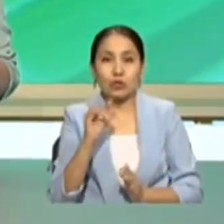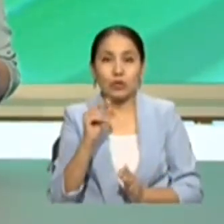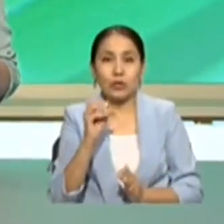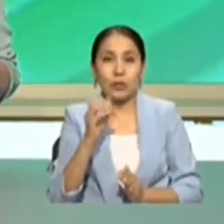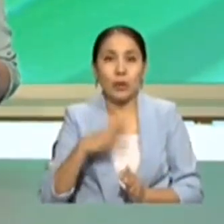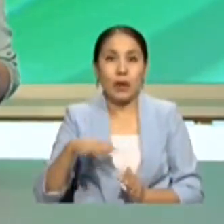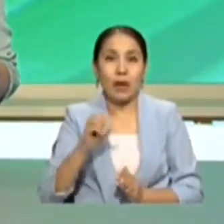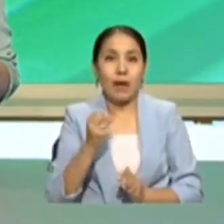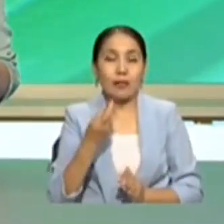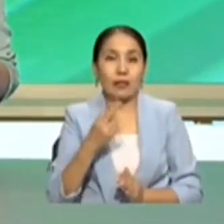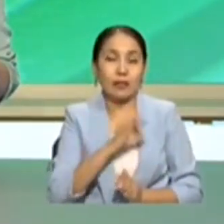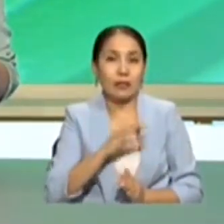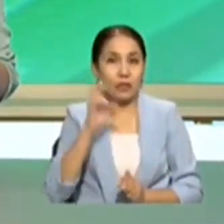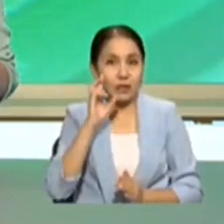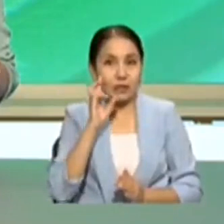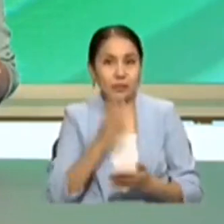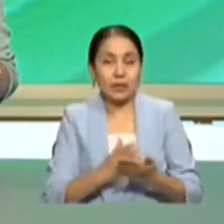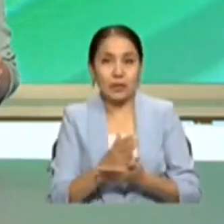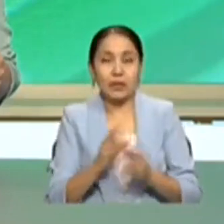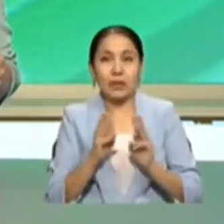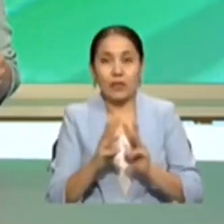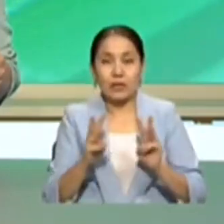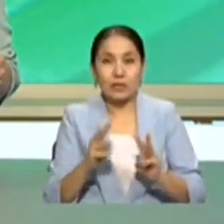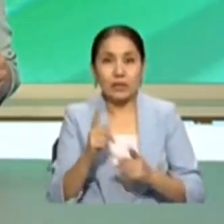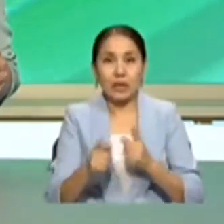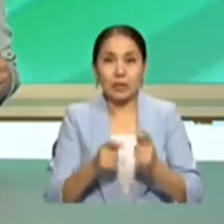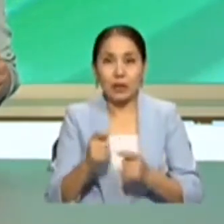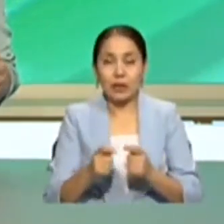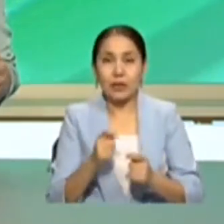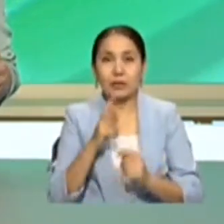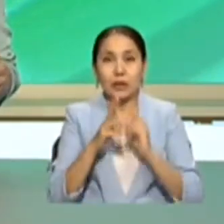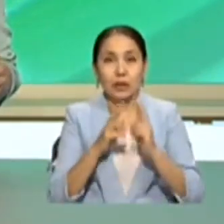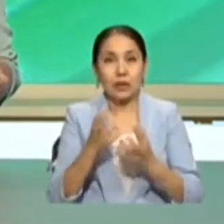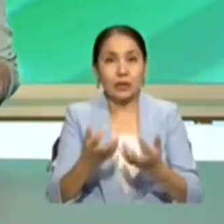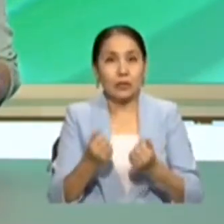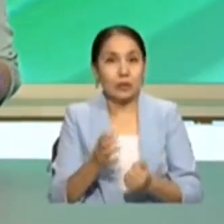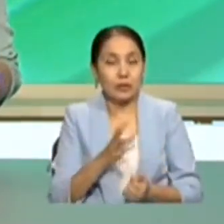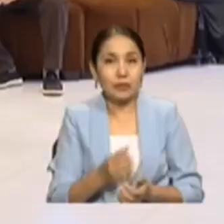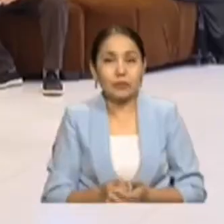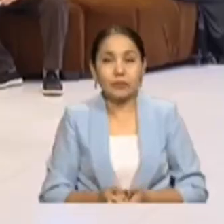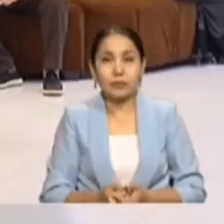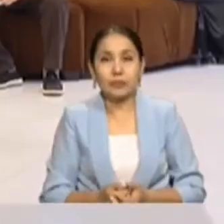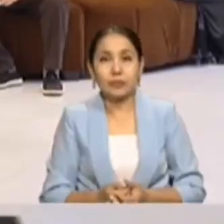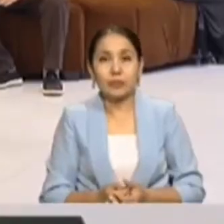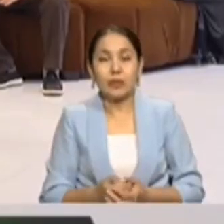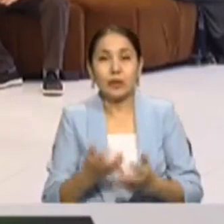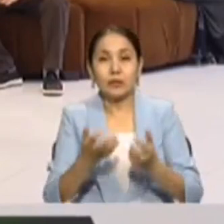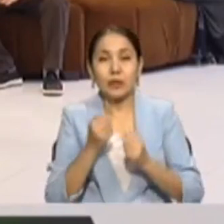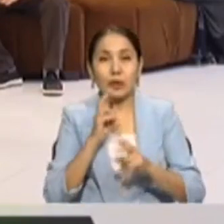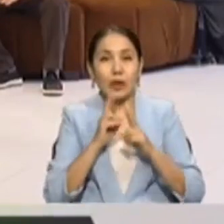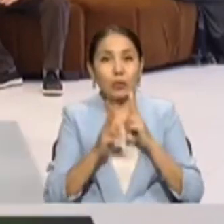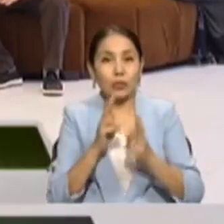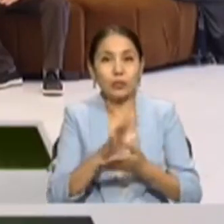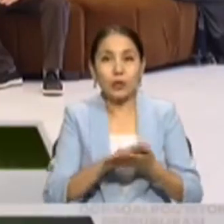tumani adliya bo'limi davlat xizmatlari markazida vazirlik rahbariyatining ommaviy sayyor qabuli tashkil etildi. Sayyor qabul